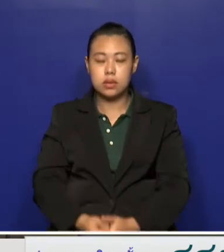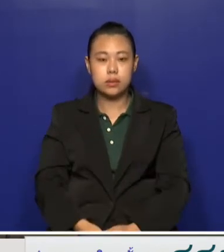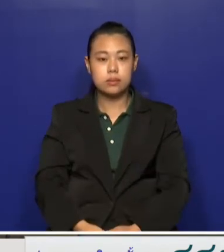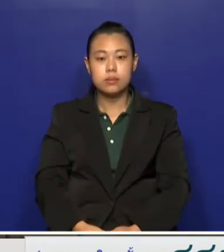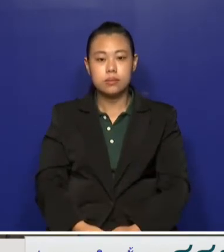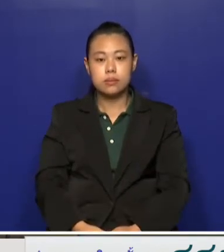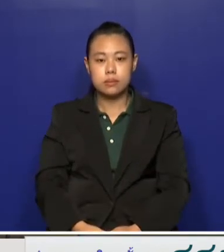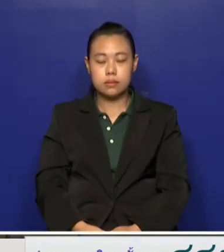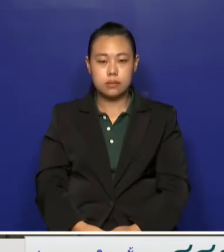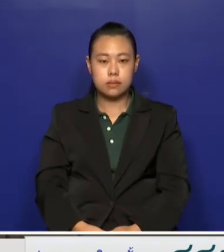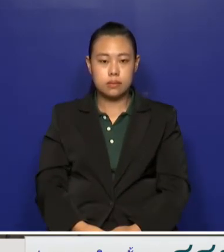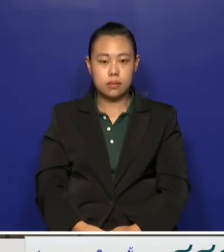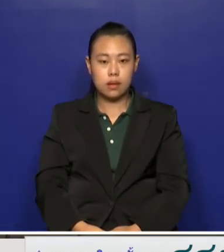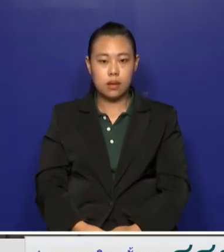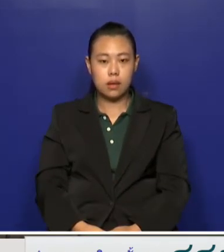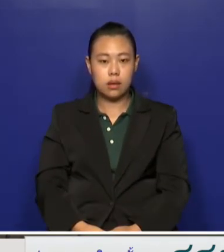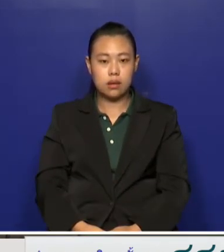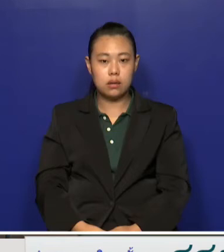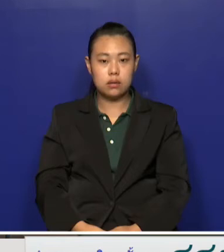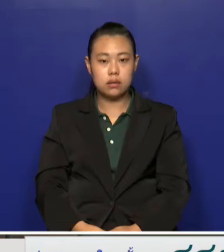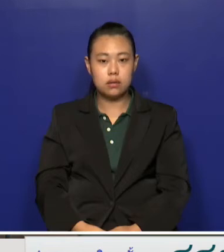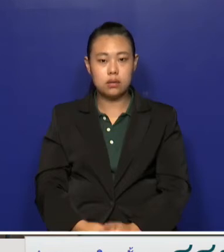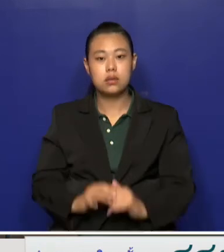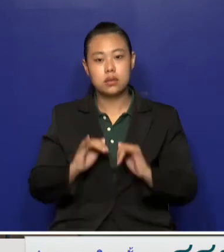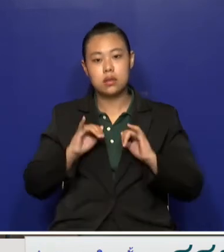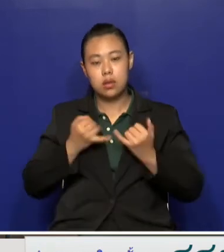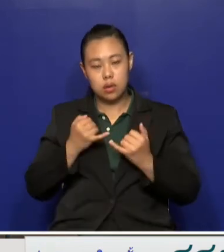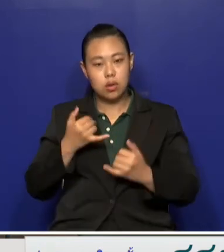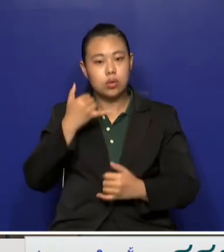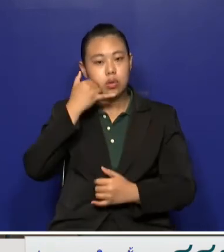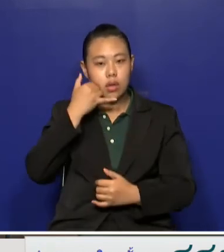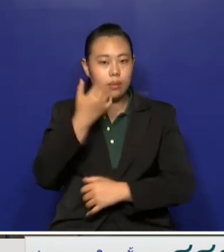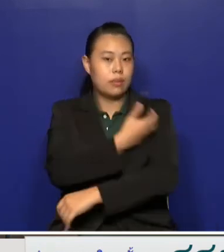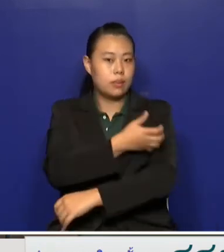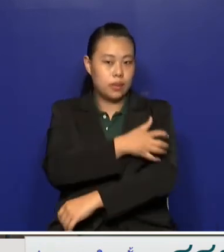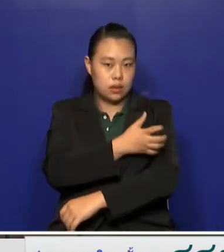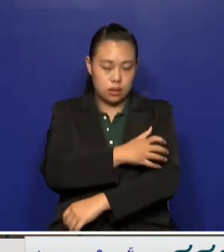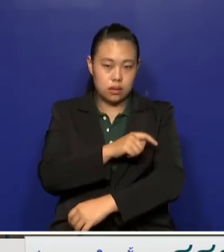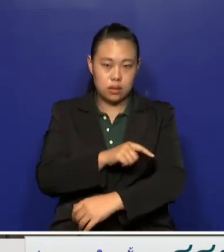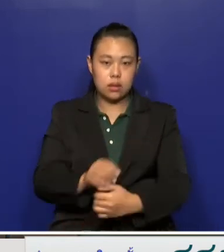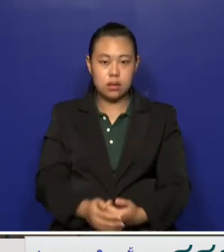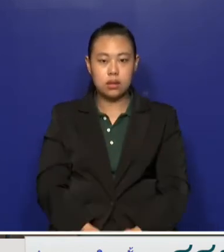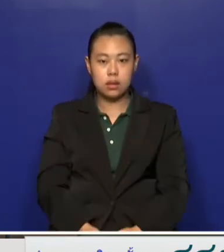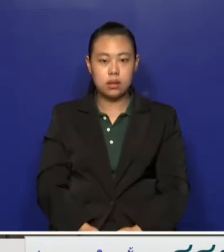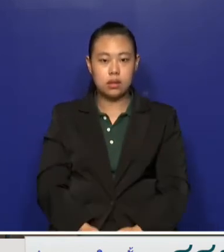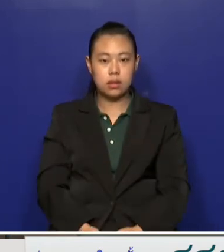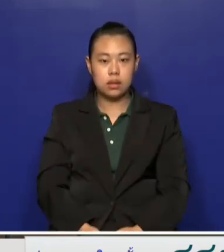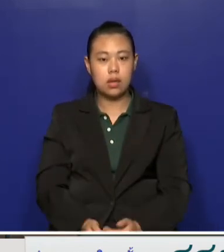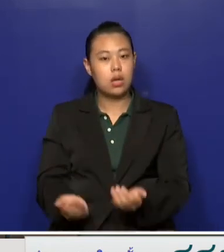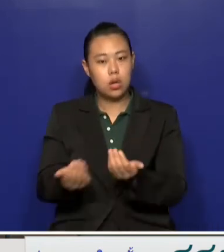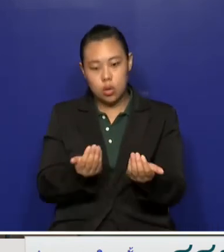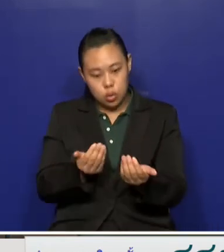คนที่เป็นเจ้าของสร้างแอปเปิลเนี่ยนะครับเขาไม่ให้ลูกเขา